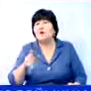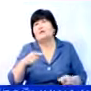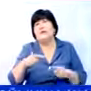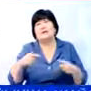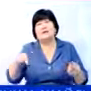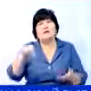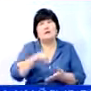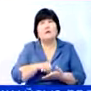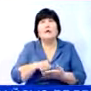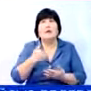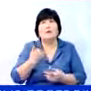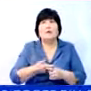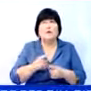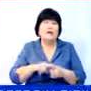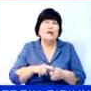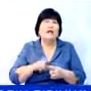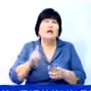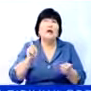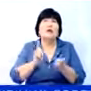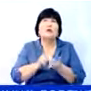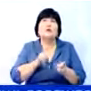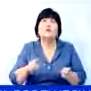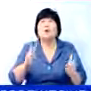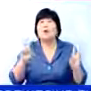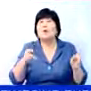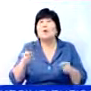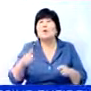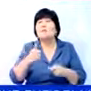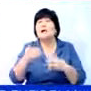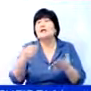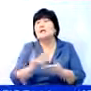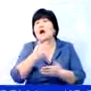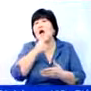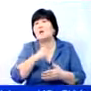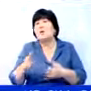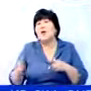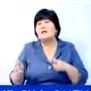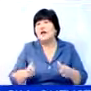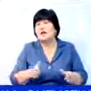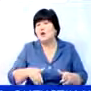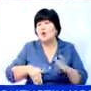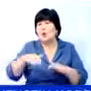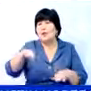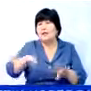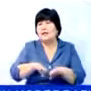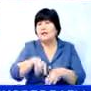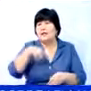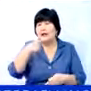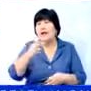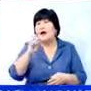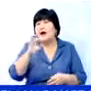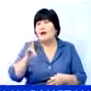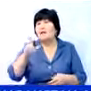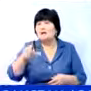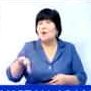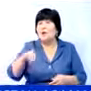Парагульков, Иван Пешештер бар. Кездесу барысында клуб басшылығы жаңа маусымға дайындықтың жоғары деңгейде екен атап өтті. Ал қайсарлықтар